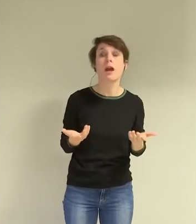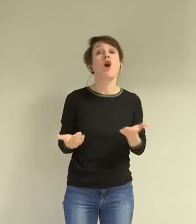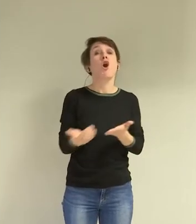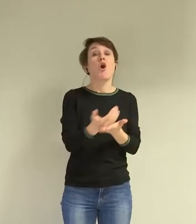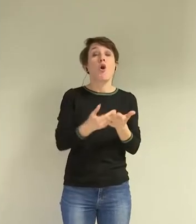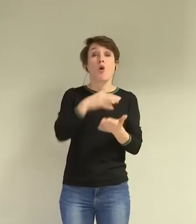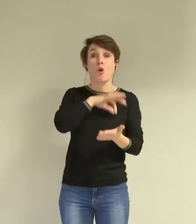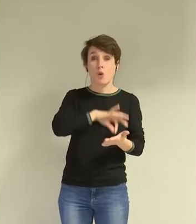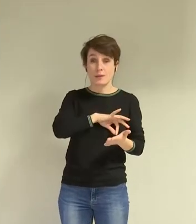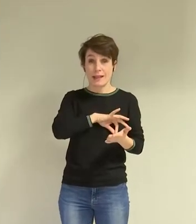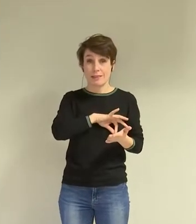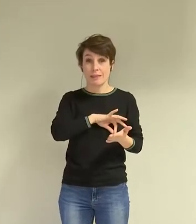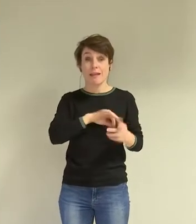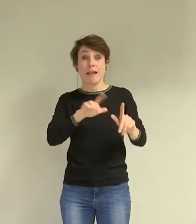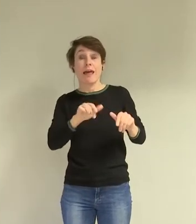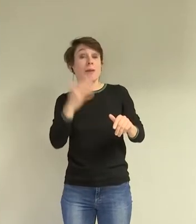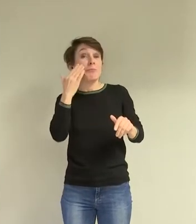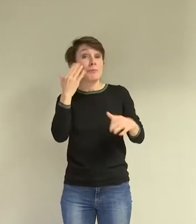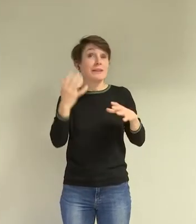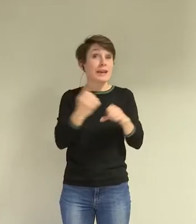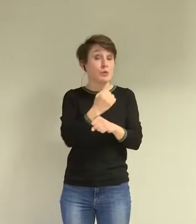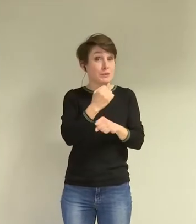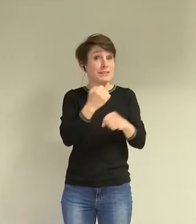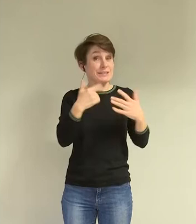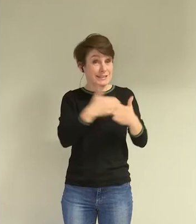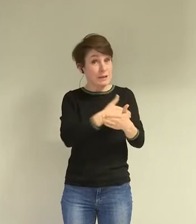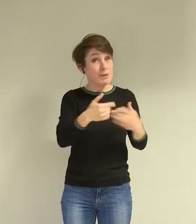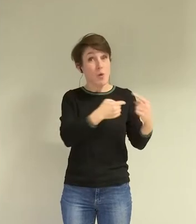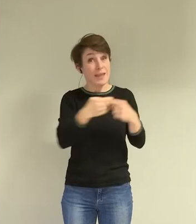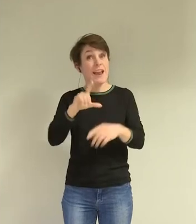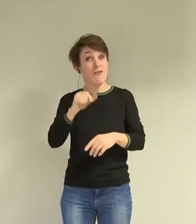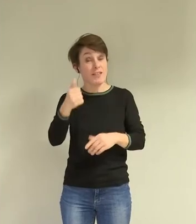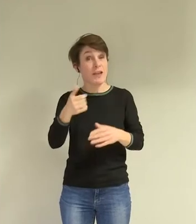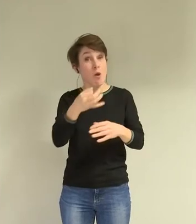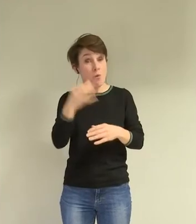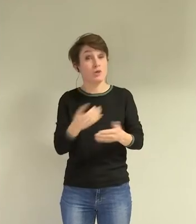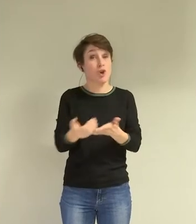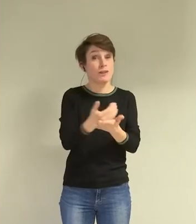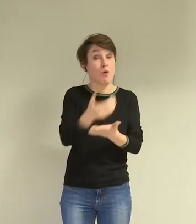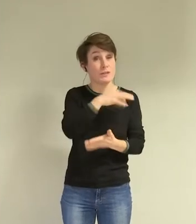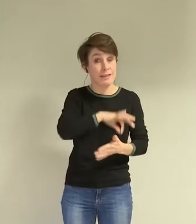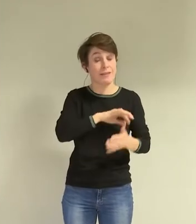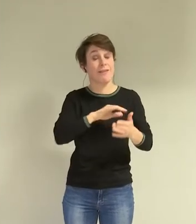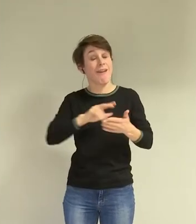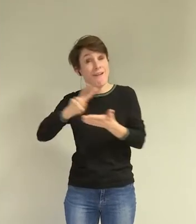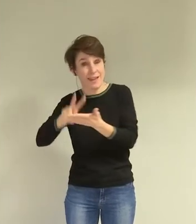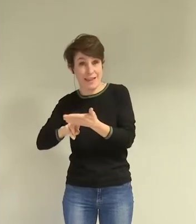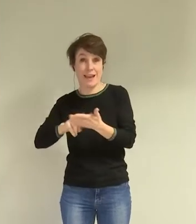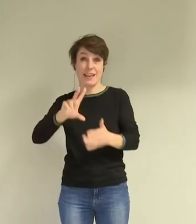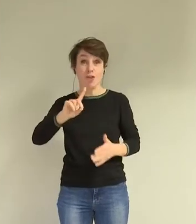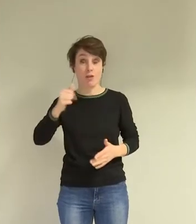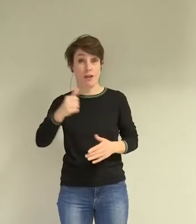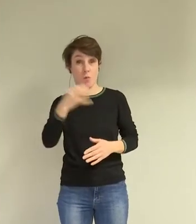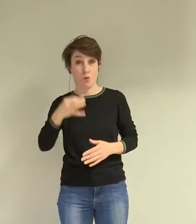engendrerait représenterait pas moins de 21 % des recettes réelles et 31 % des ressources propres d'investissement de la ville de grenoble pour